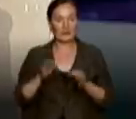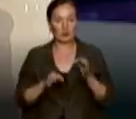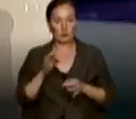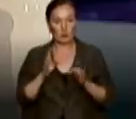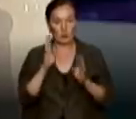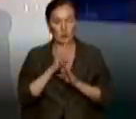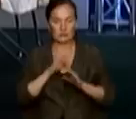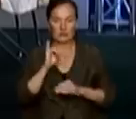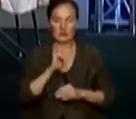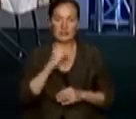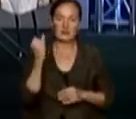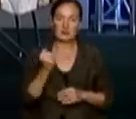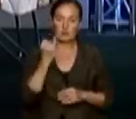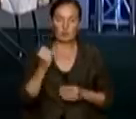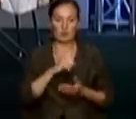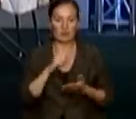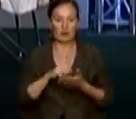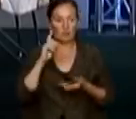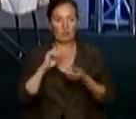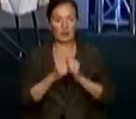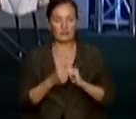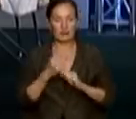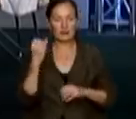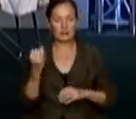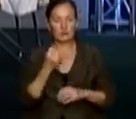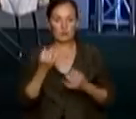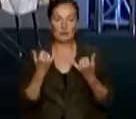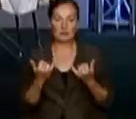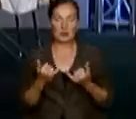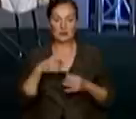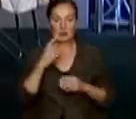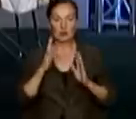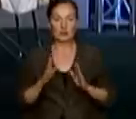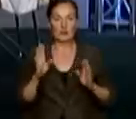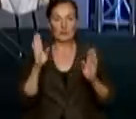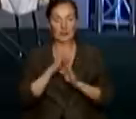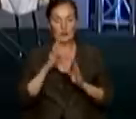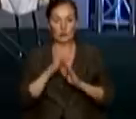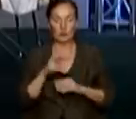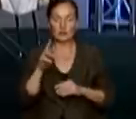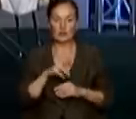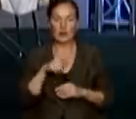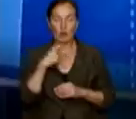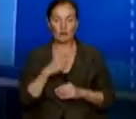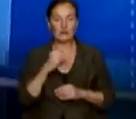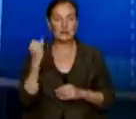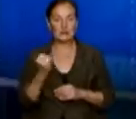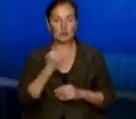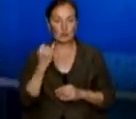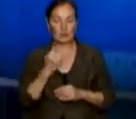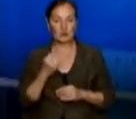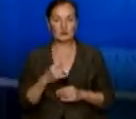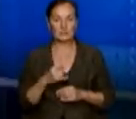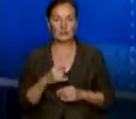так. І історії. Потрібно пам'ятати і про історію. Бо зараз тільки природа кажуть, але я говорю і про історичний акцент. Для мене, як